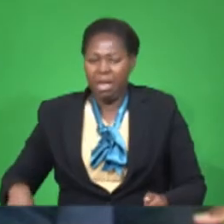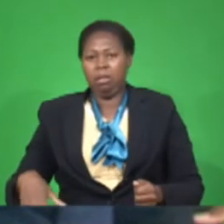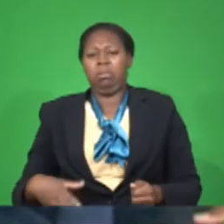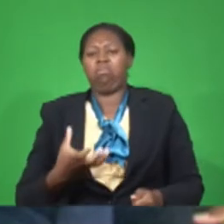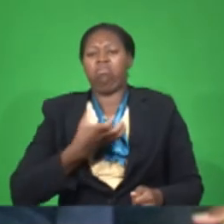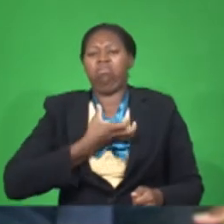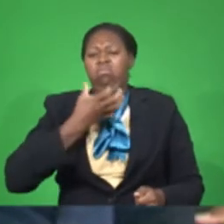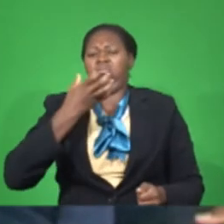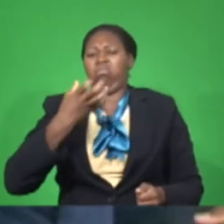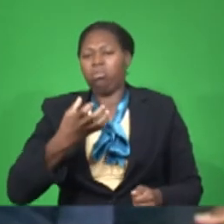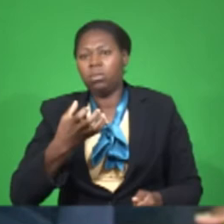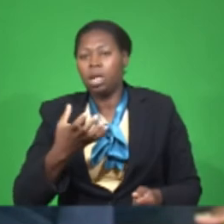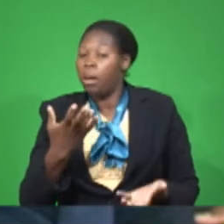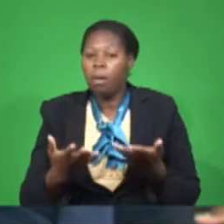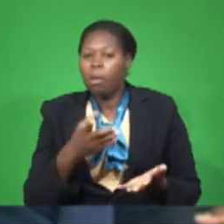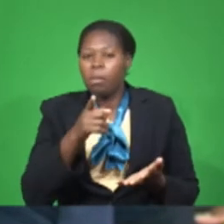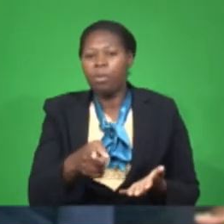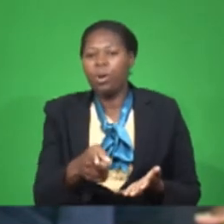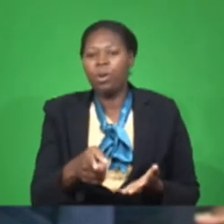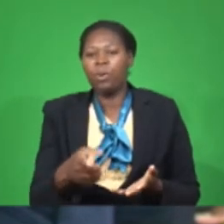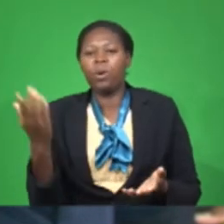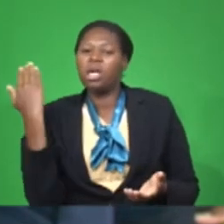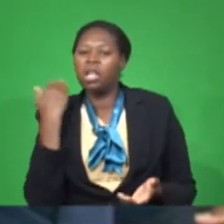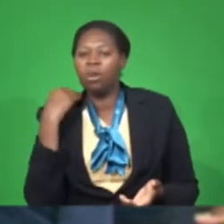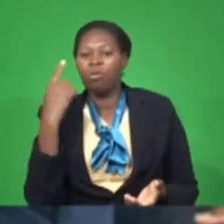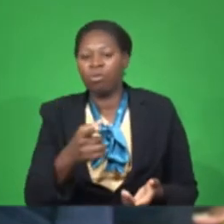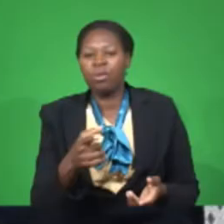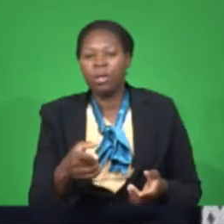chai nekuti uyu akatopisa mwana wake.